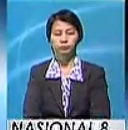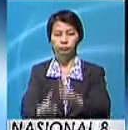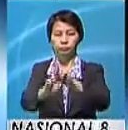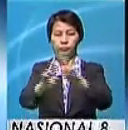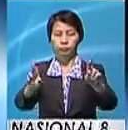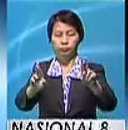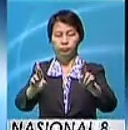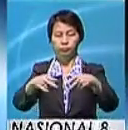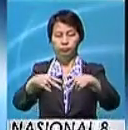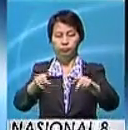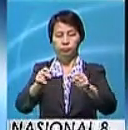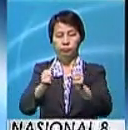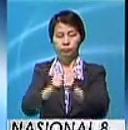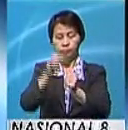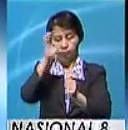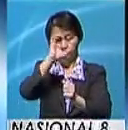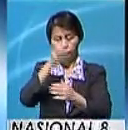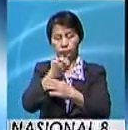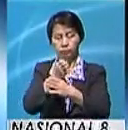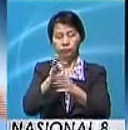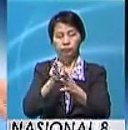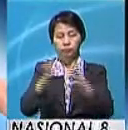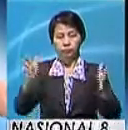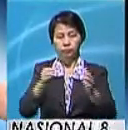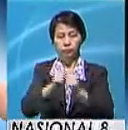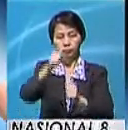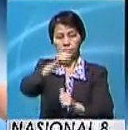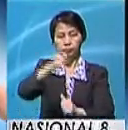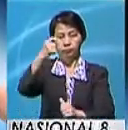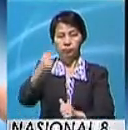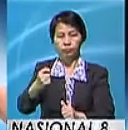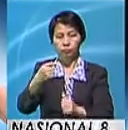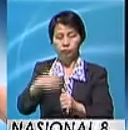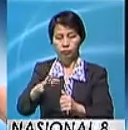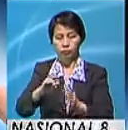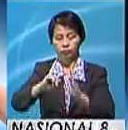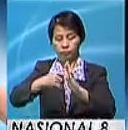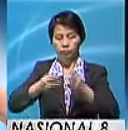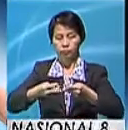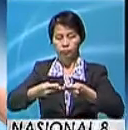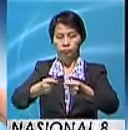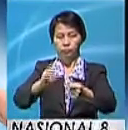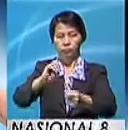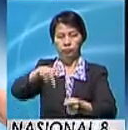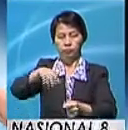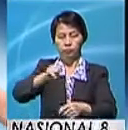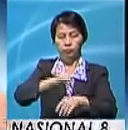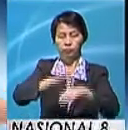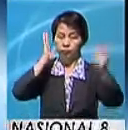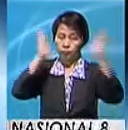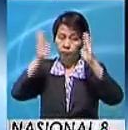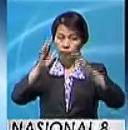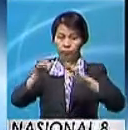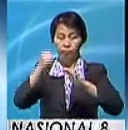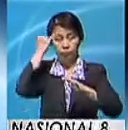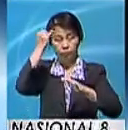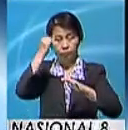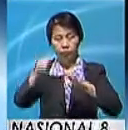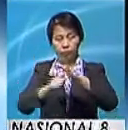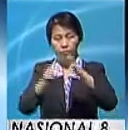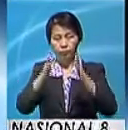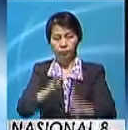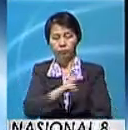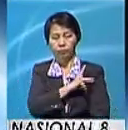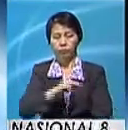Penyedia platform crowdfunding equity terbesar di Asia Tenggara, Crowdo, telah melancarkan operasinya di Malaysia. Pengasas dan ketua